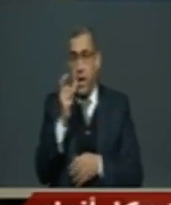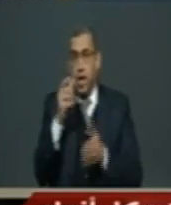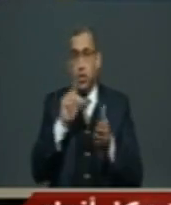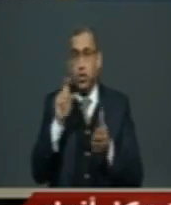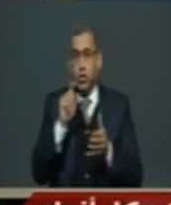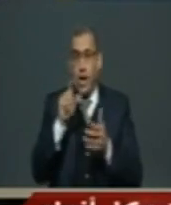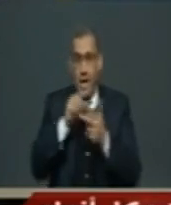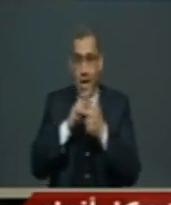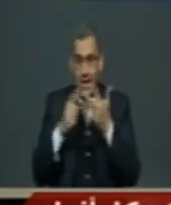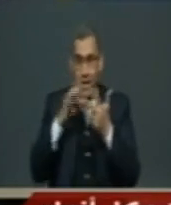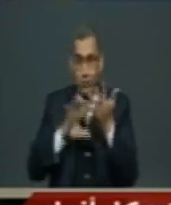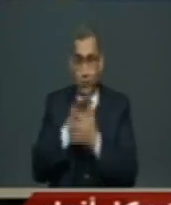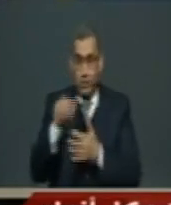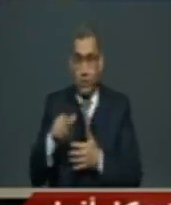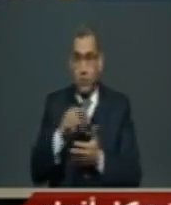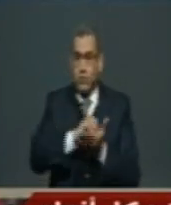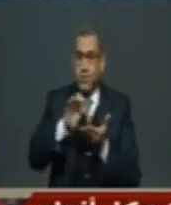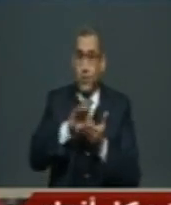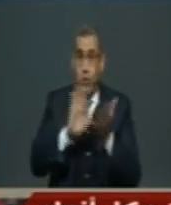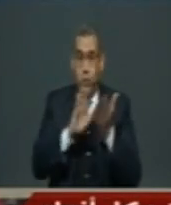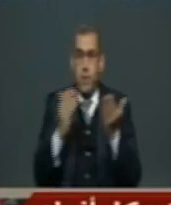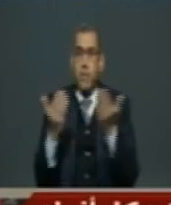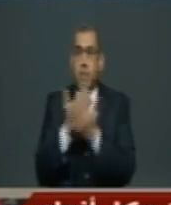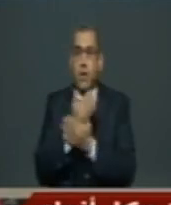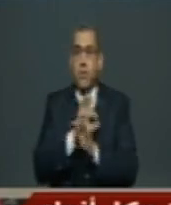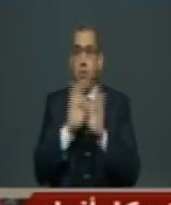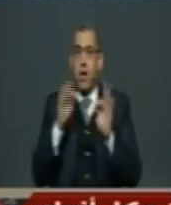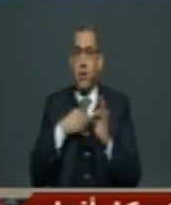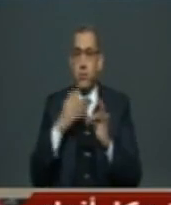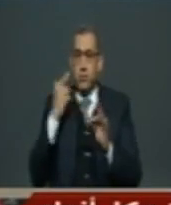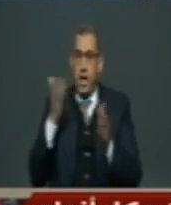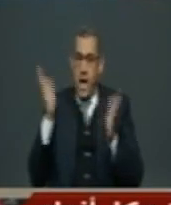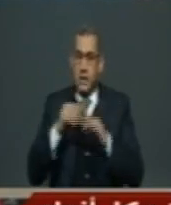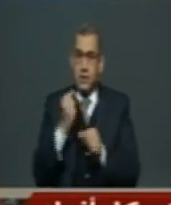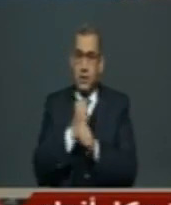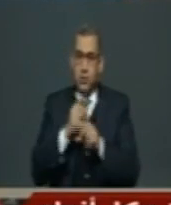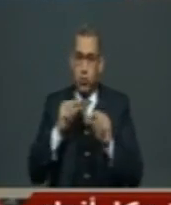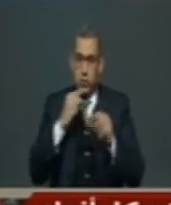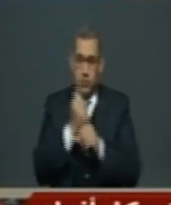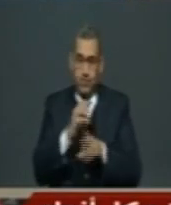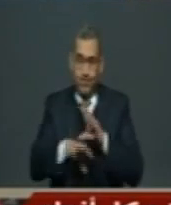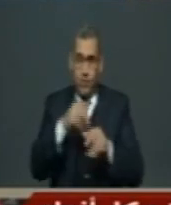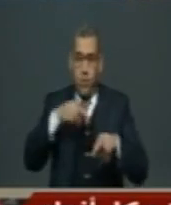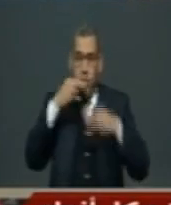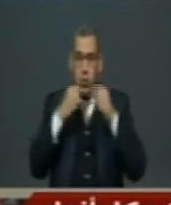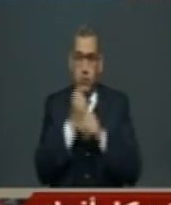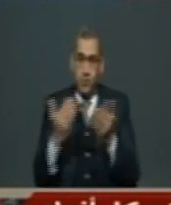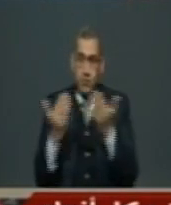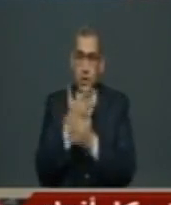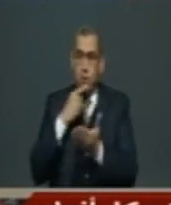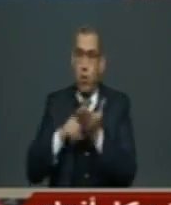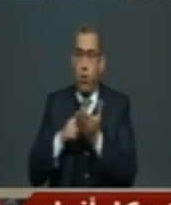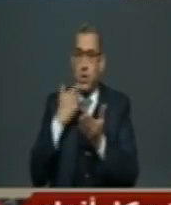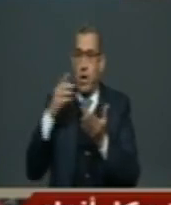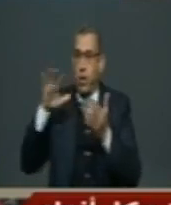حصل فيها دي، ما كانش في بديل الا ان احنا ندي جودة عالية من المكرونة حتى تكون بديل للرز.